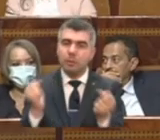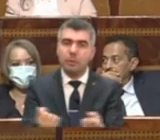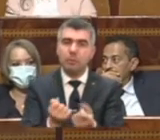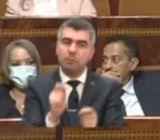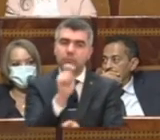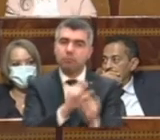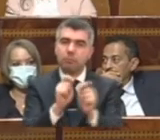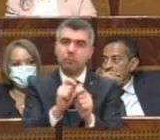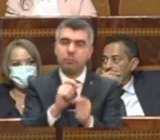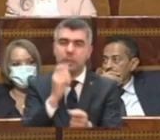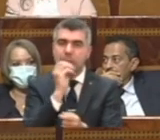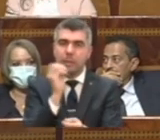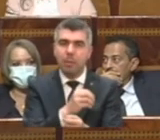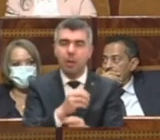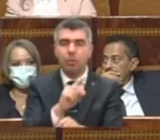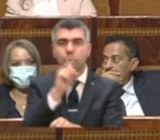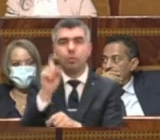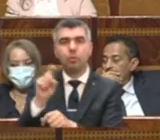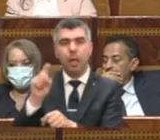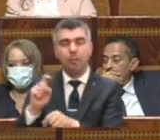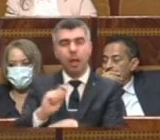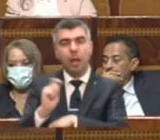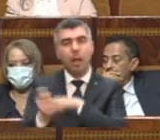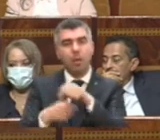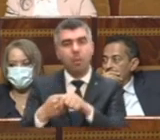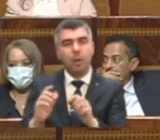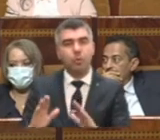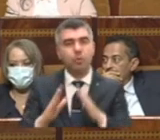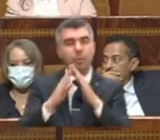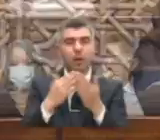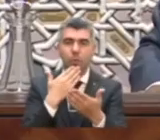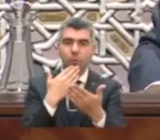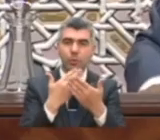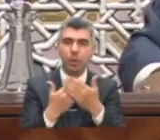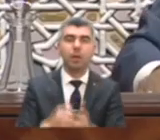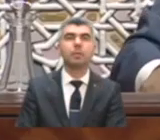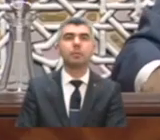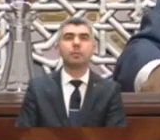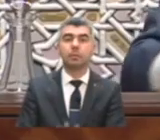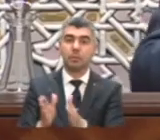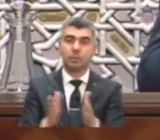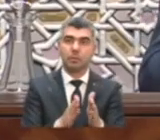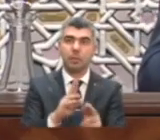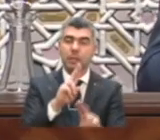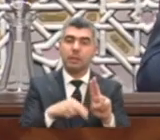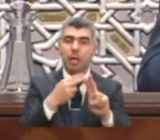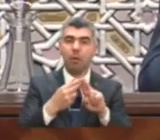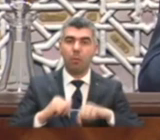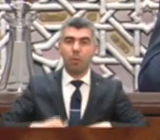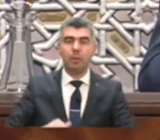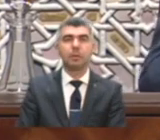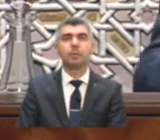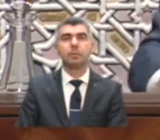العشوائية بمختلف الجماعات الترابية بالعالم القروي والجبلي، وشكرا. شكرا، كلمة لكم السيدة الوزيرة،